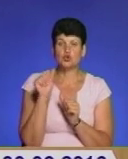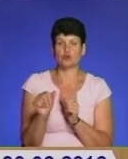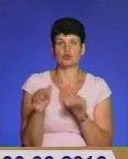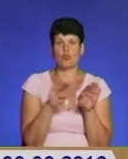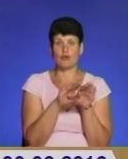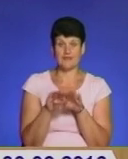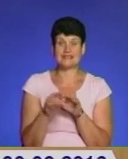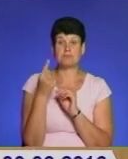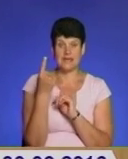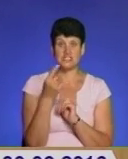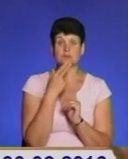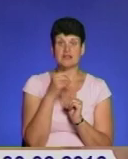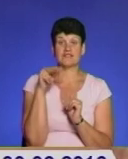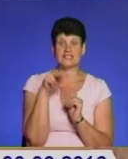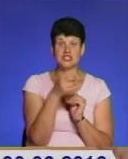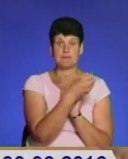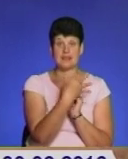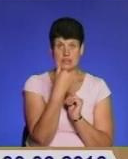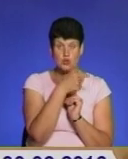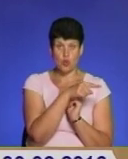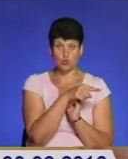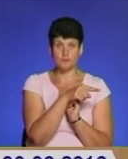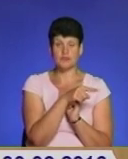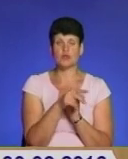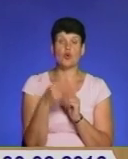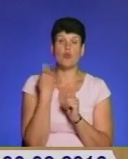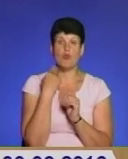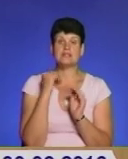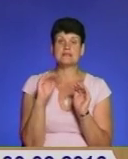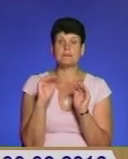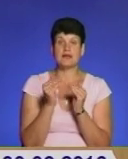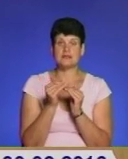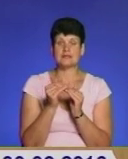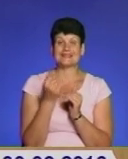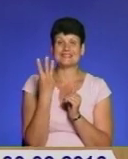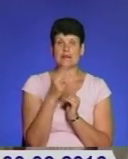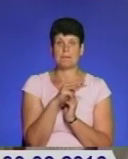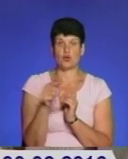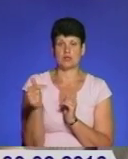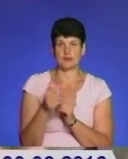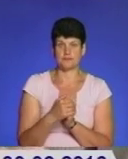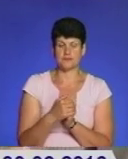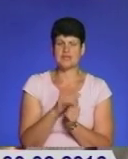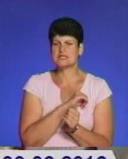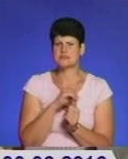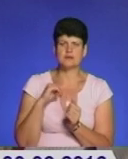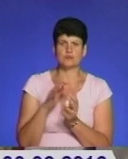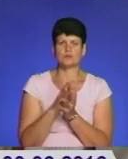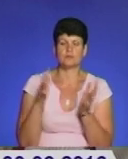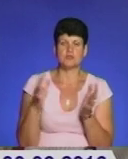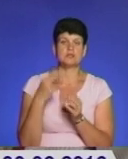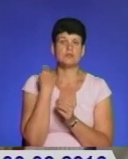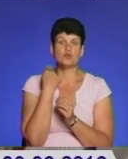з 1 червня 2015 року, то заборгованість зменшилась практично на 3 мільйони гривень. Найвищу заборгованість із